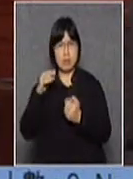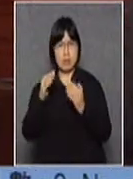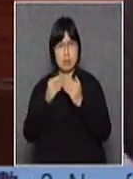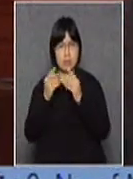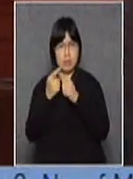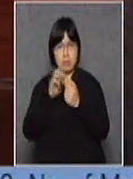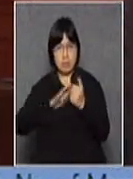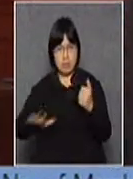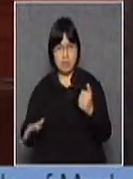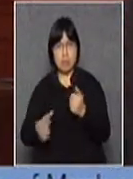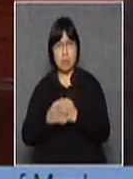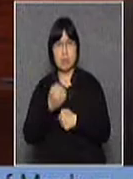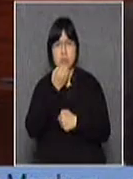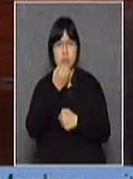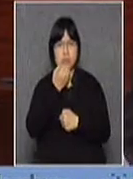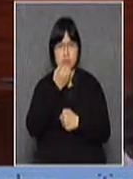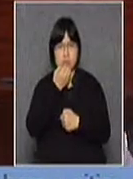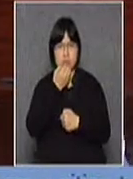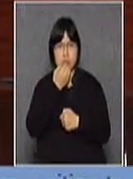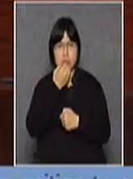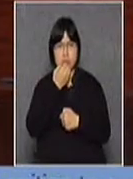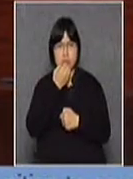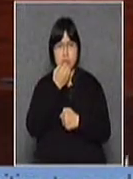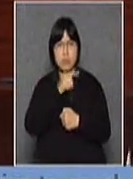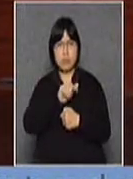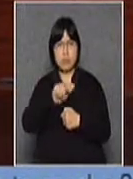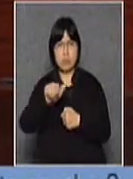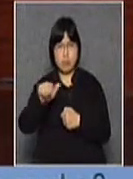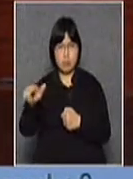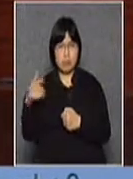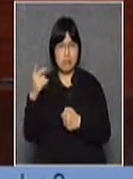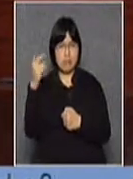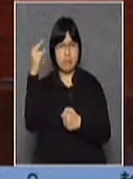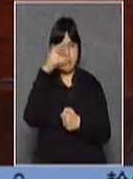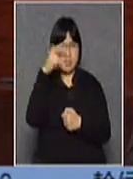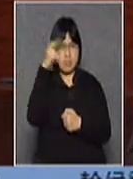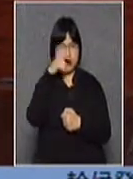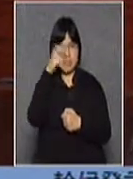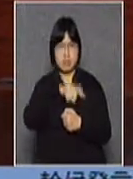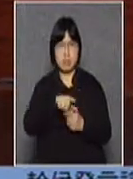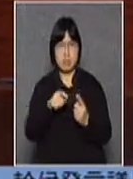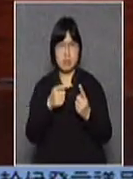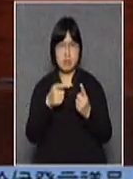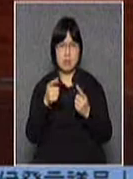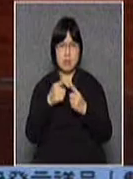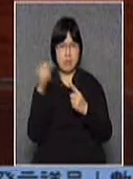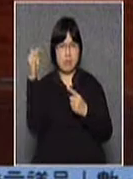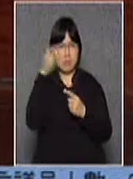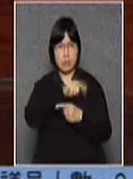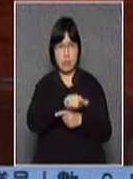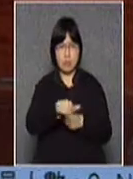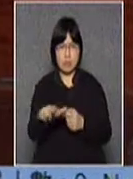嘛！東涌航機污染的問題是極為嚴重的，很多人都完全忽略那個航機污染的影